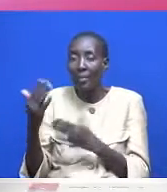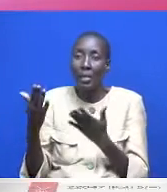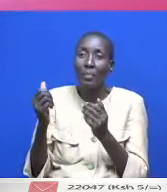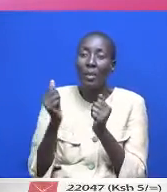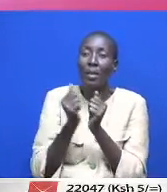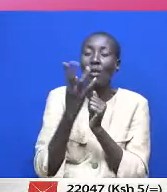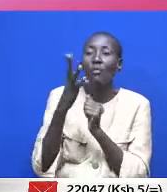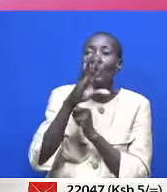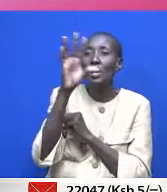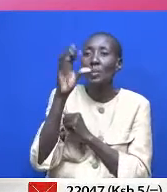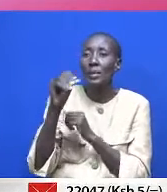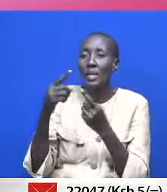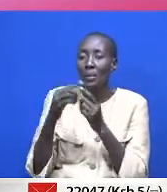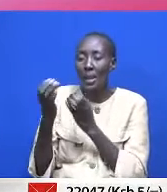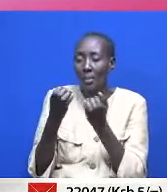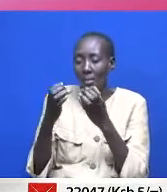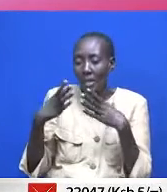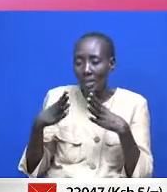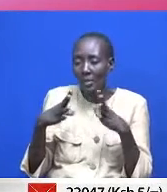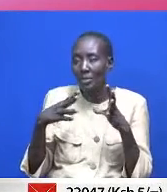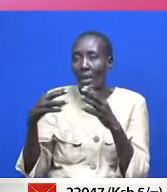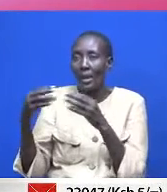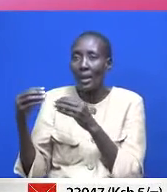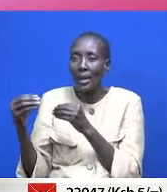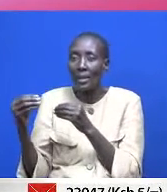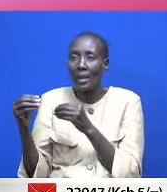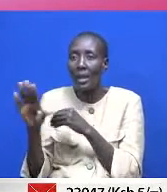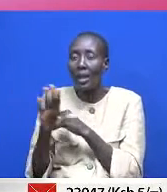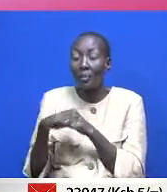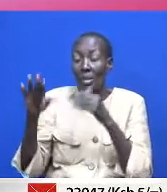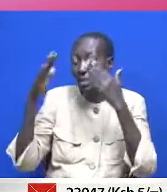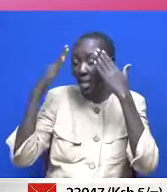Lakini mfanyabiashara anaenda kule soko ambaye hatujui vile